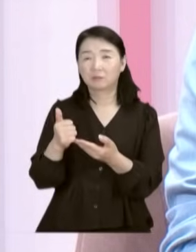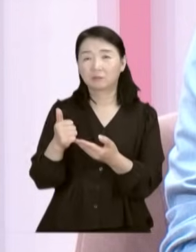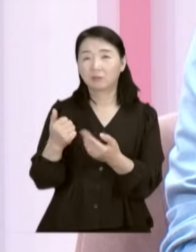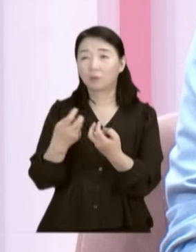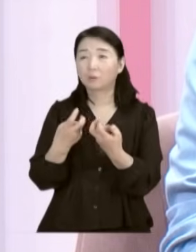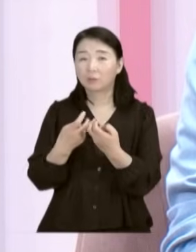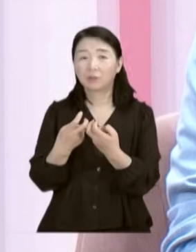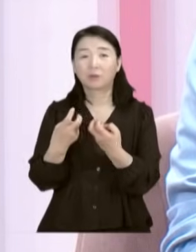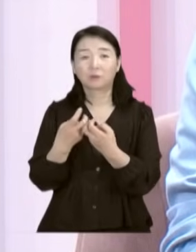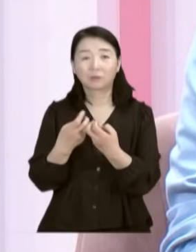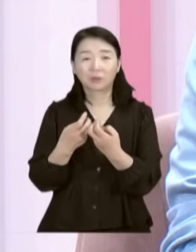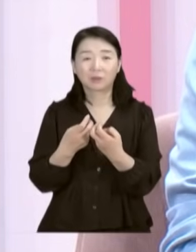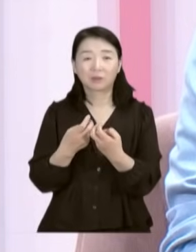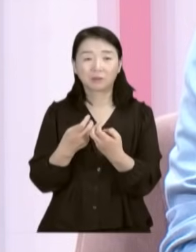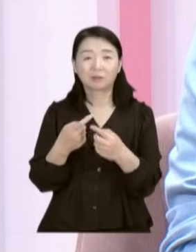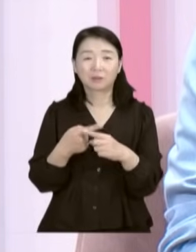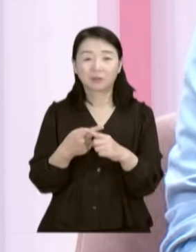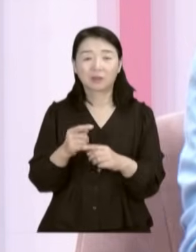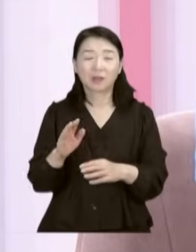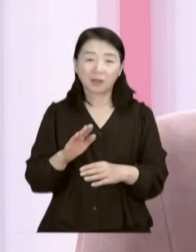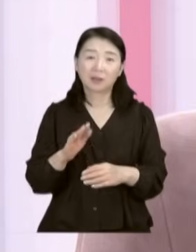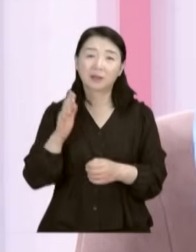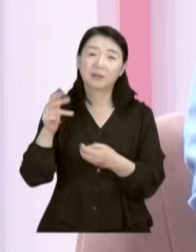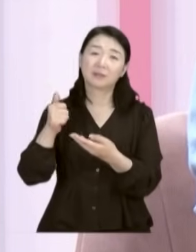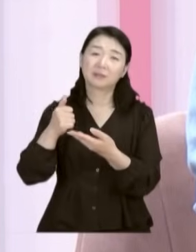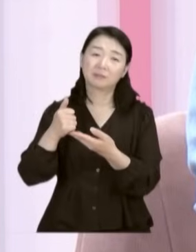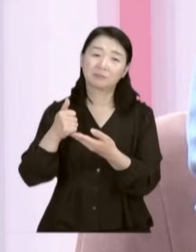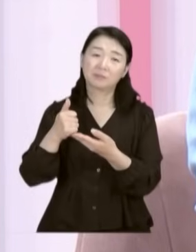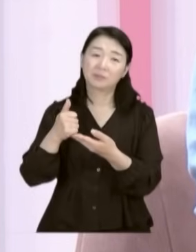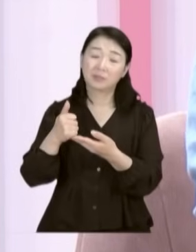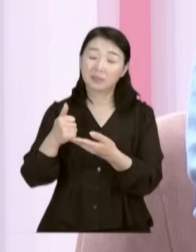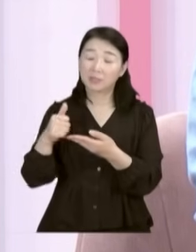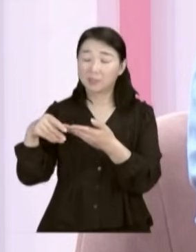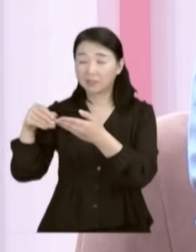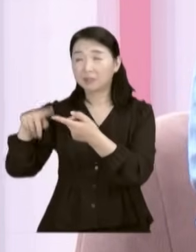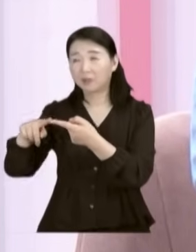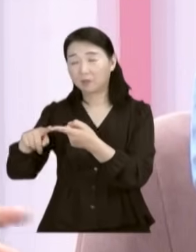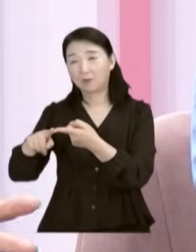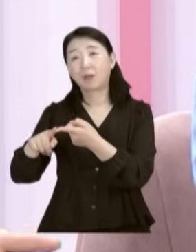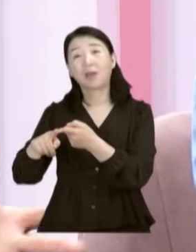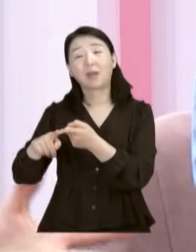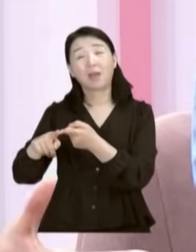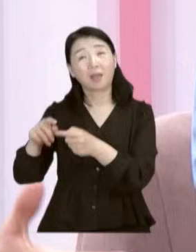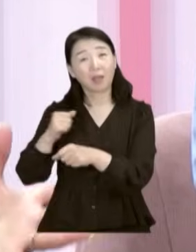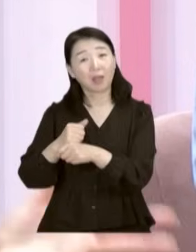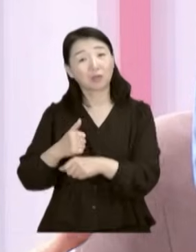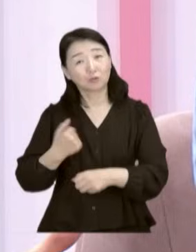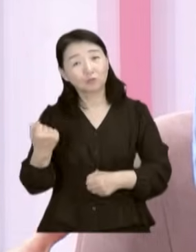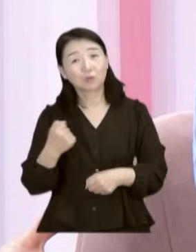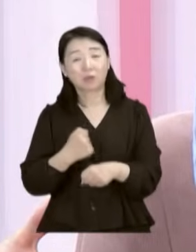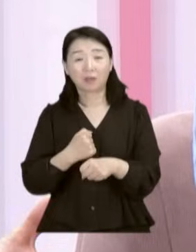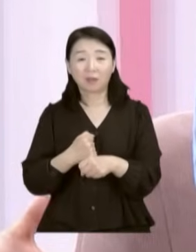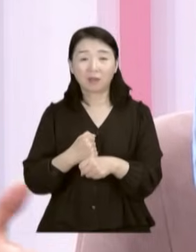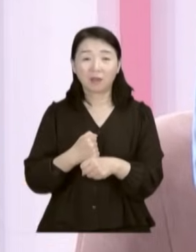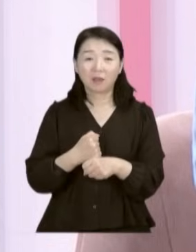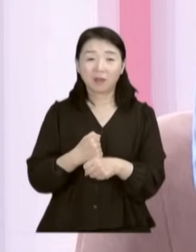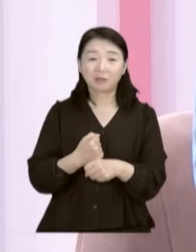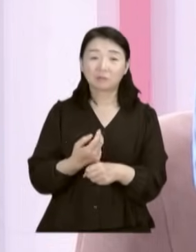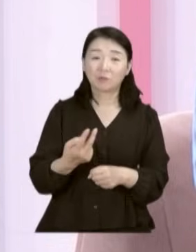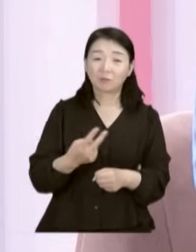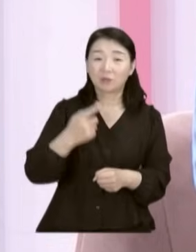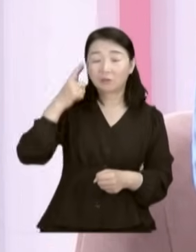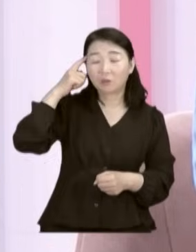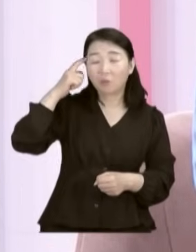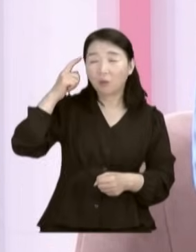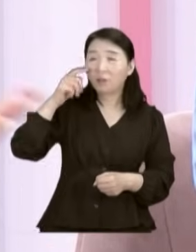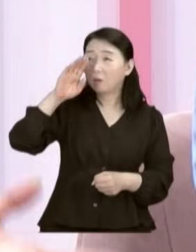하나님 어떻게 해야 돼요 그러다가 아 그러면 하나님 이끄시는 대로 갈게요 순종할게요 아 근데 어떻게